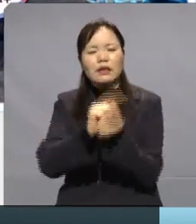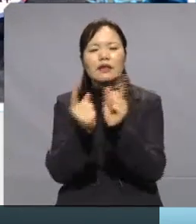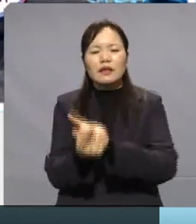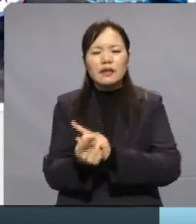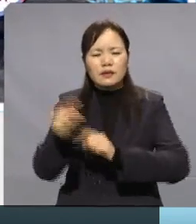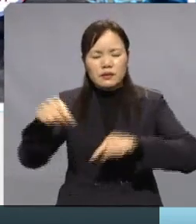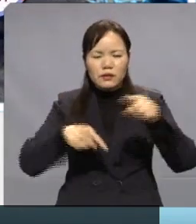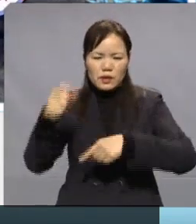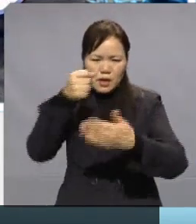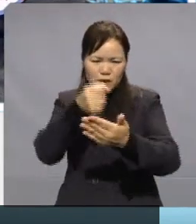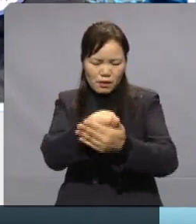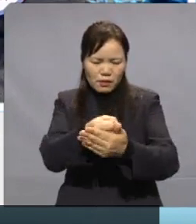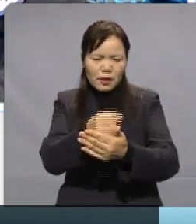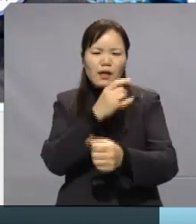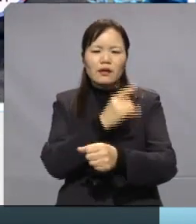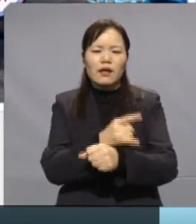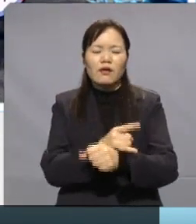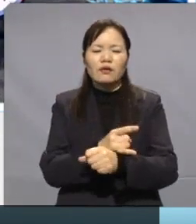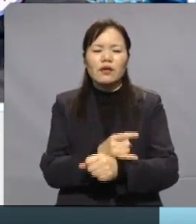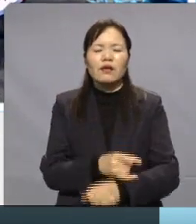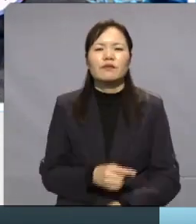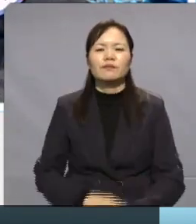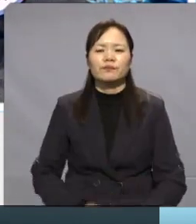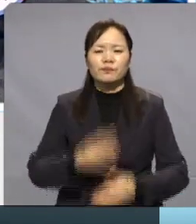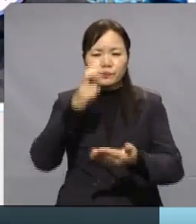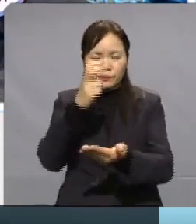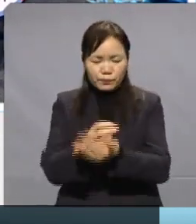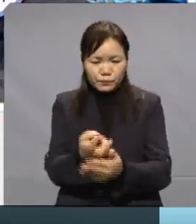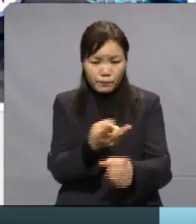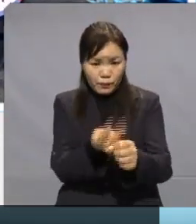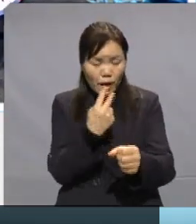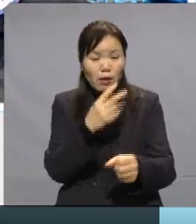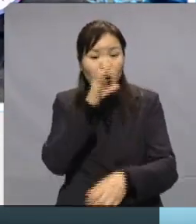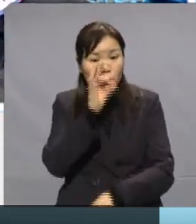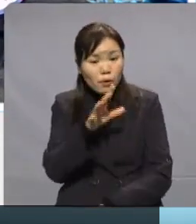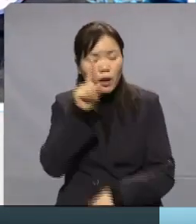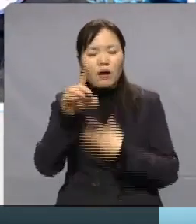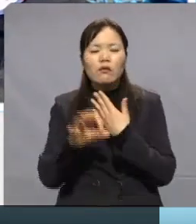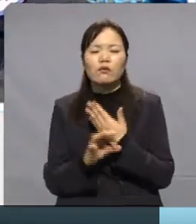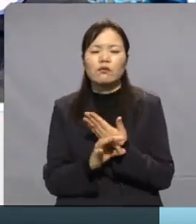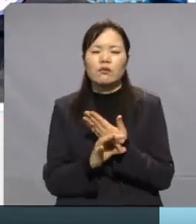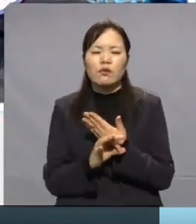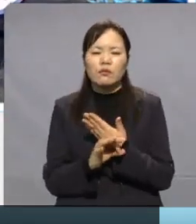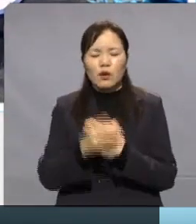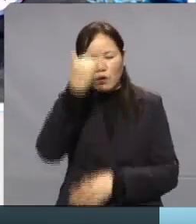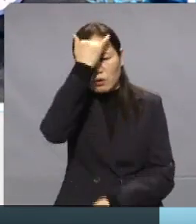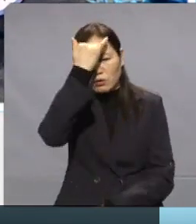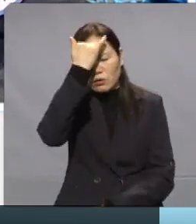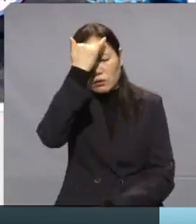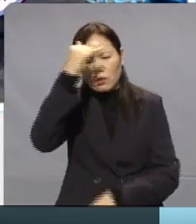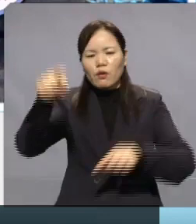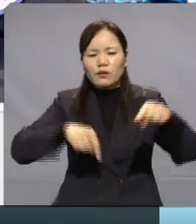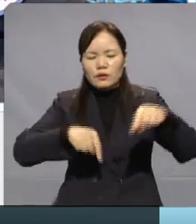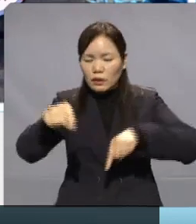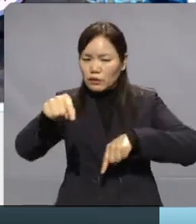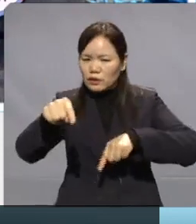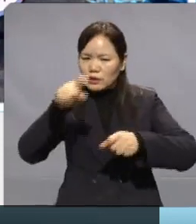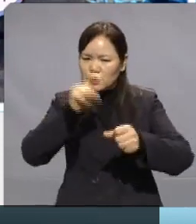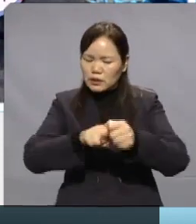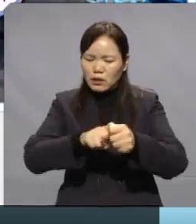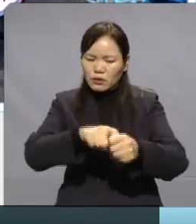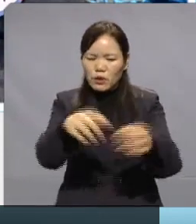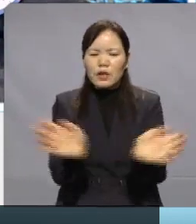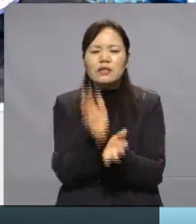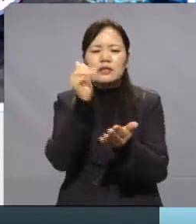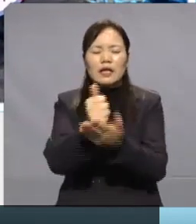여기에 대해서 저는 법적으로 탄핵이 안 된다면 저는 도의적으로 정치적으로 장관이